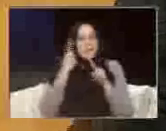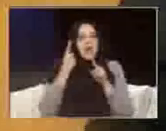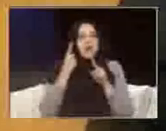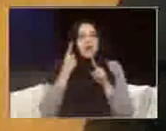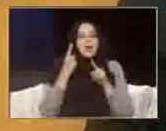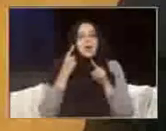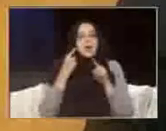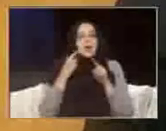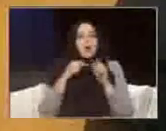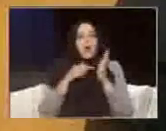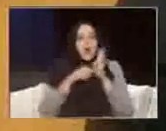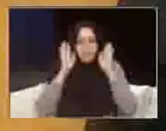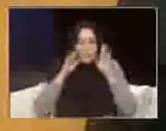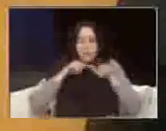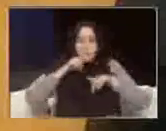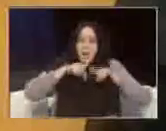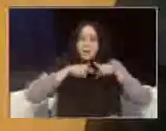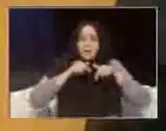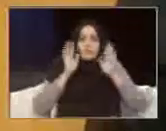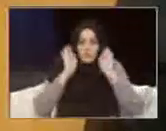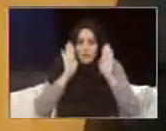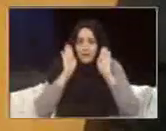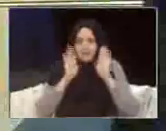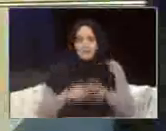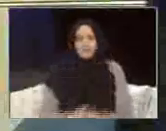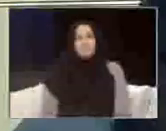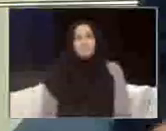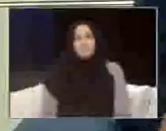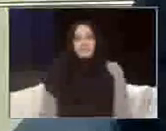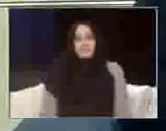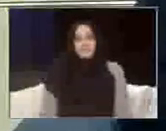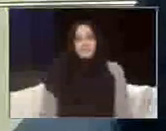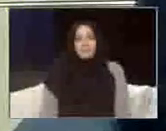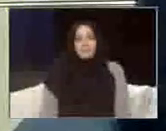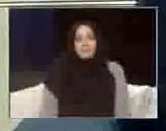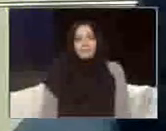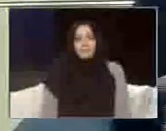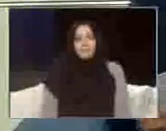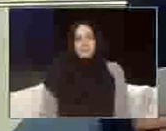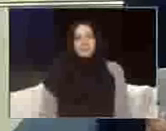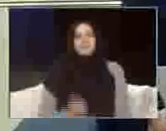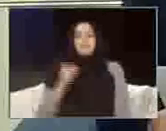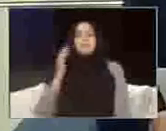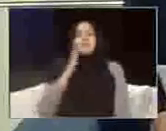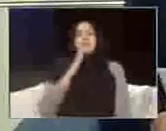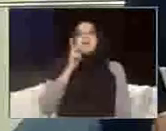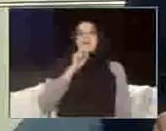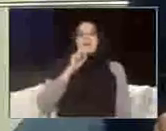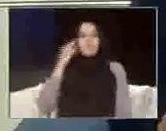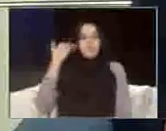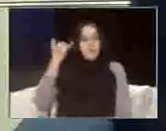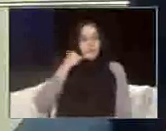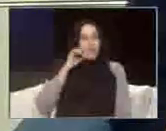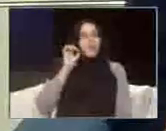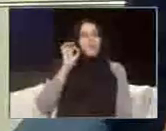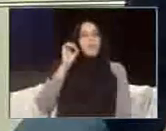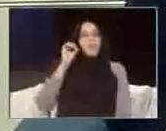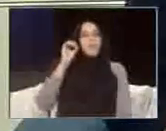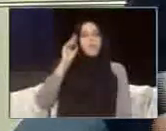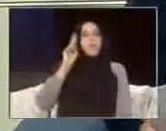كان يصلي وهو يمشي يعني. نعم. يمشي. نعم الله الموفق. ورده من العاصمه استمعت لهذه المشكله،